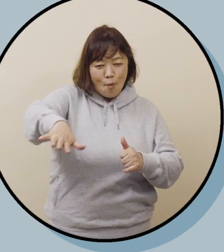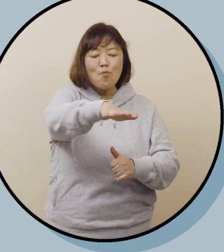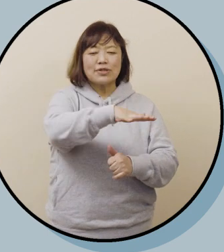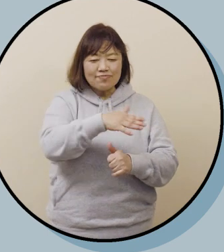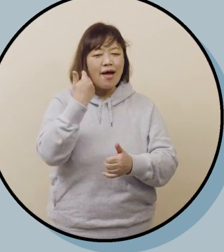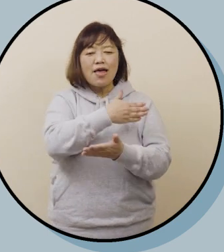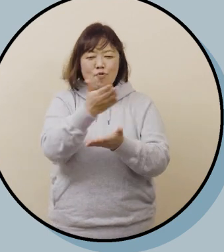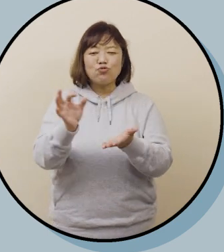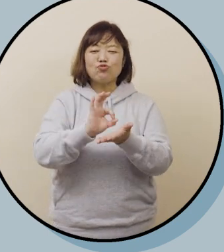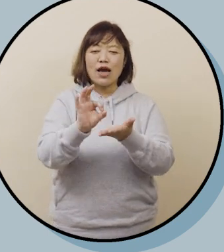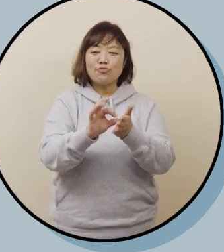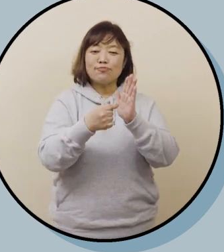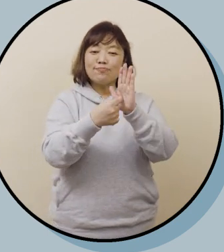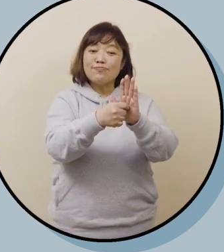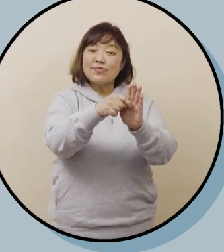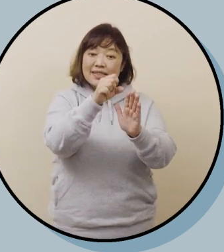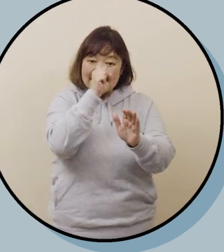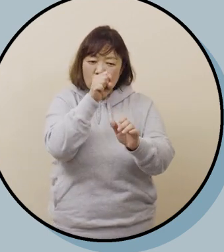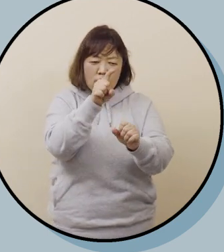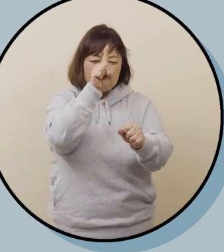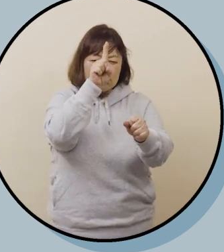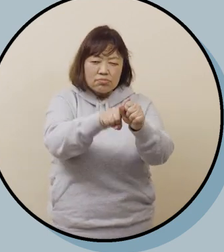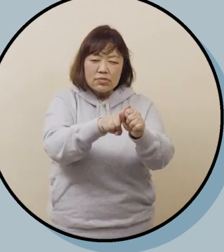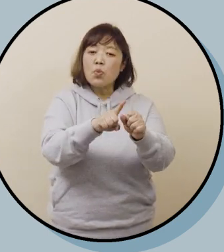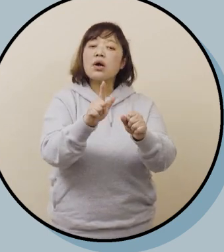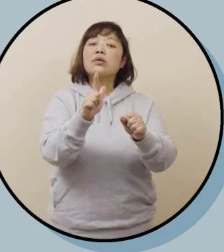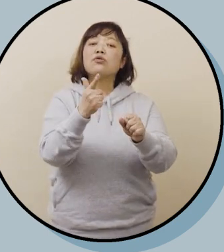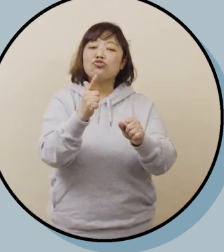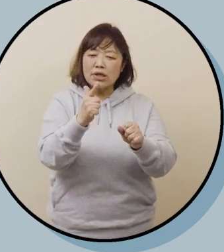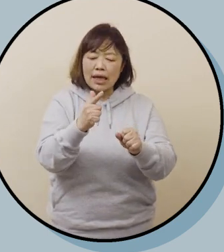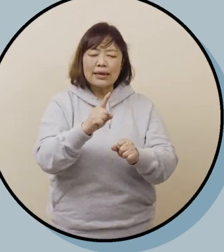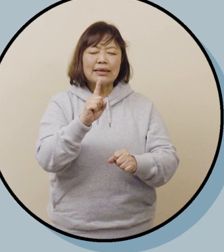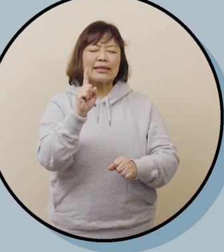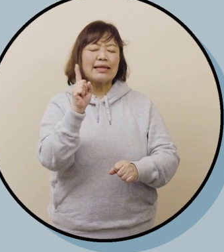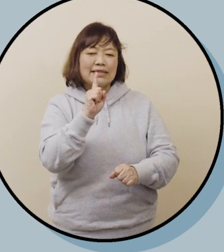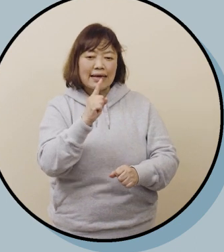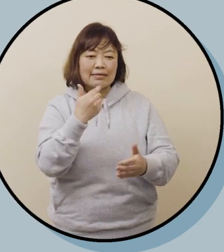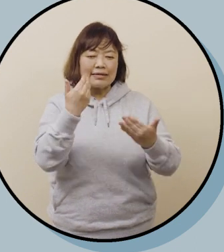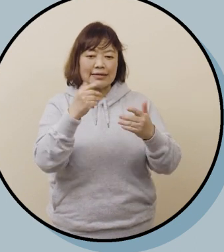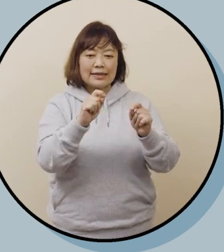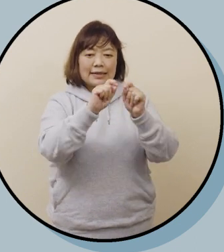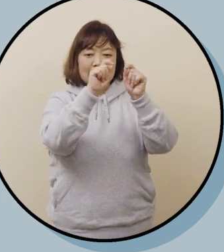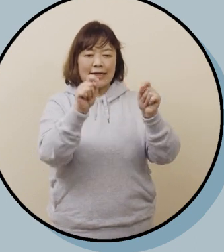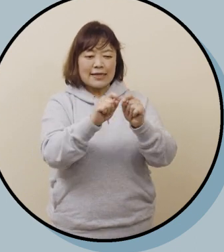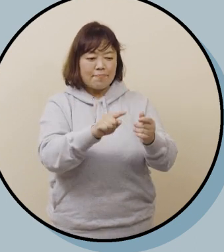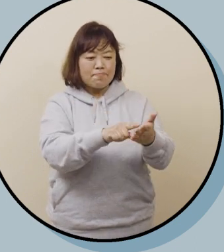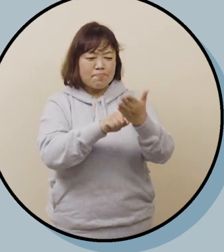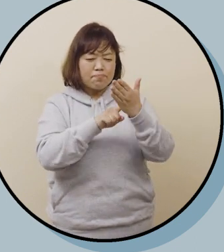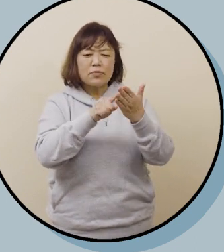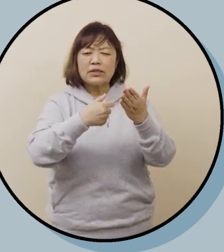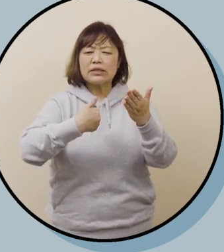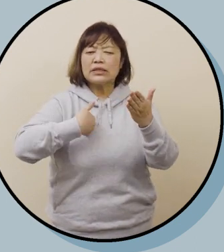そこを目的化するのではなくてそれは何か結果としてそうなる